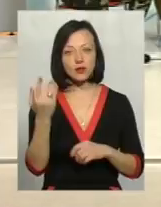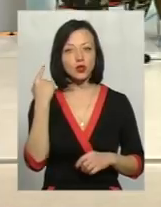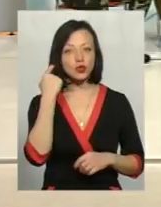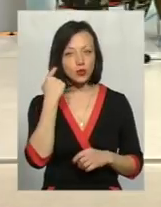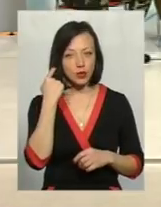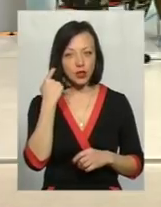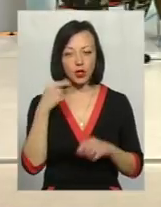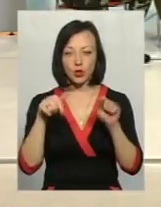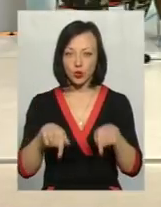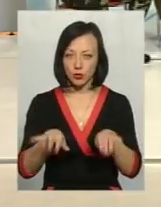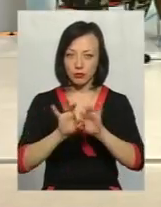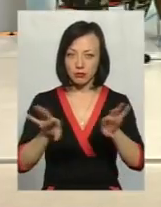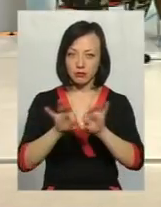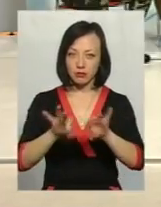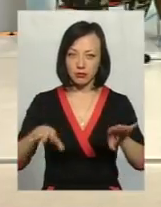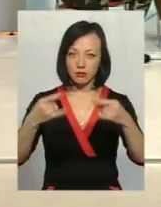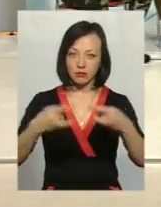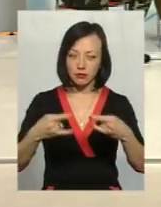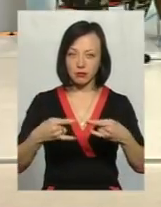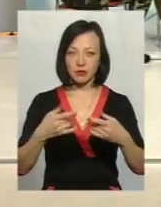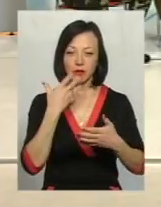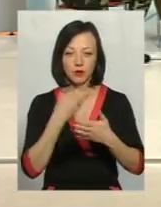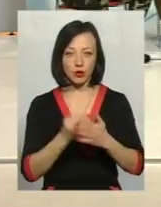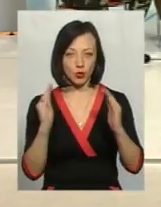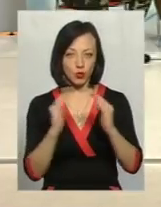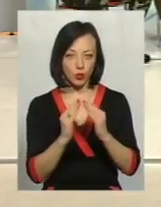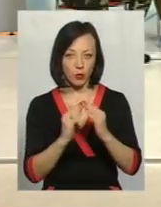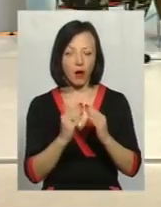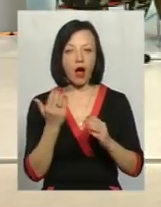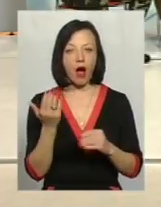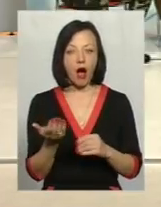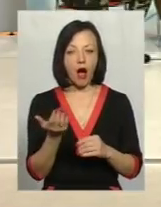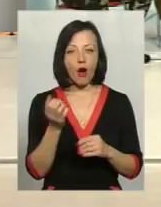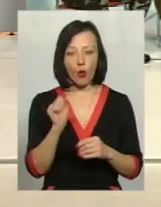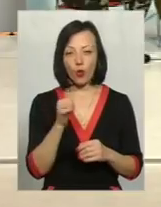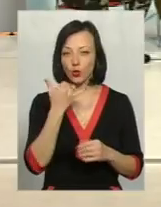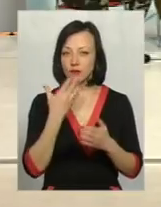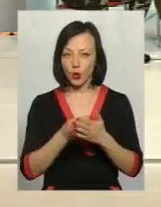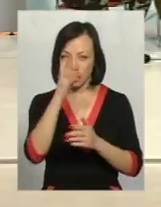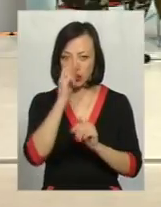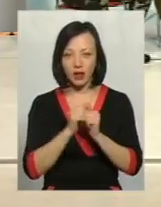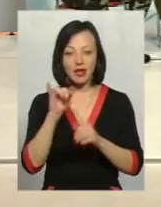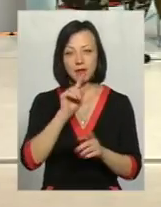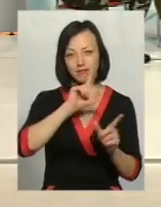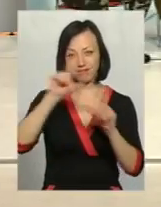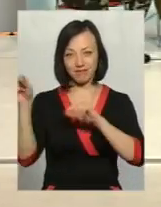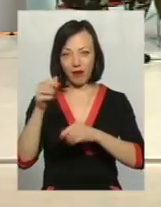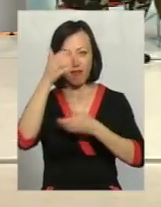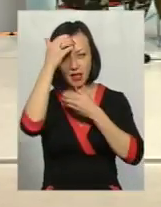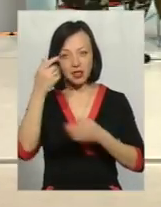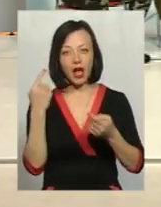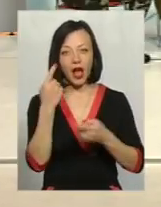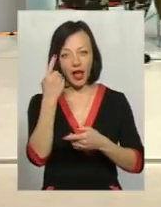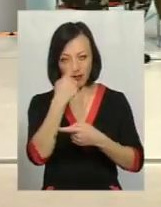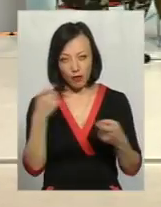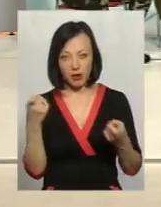чули тут, у своїй домівці, у своїй державі, і коли потрапили в Афганістан, інформація,